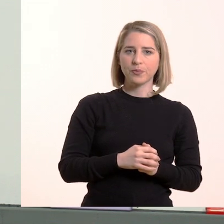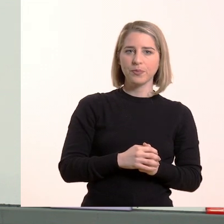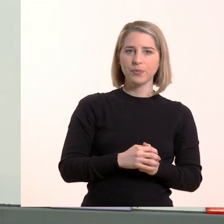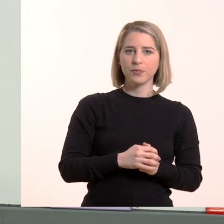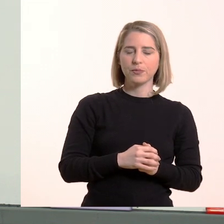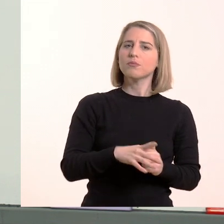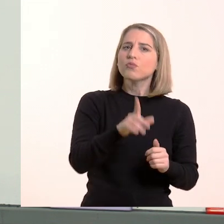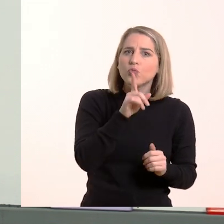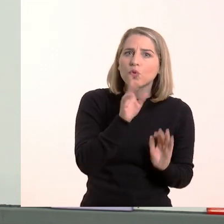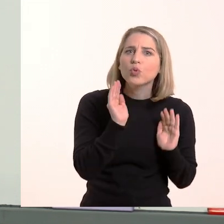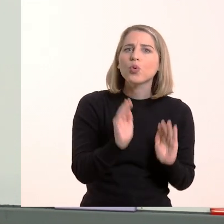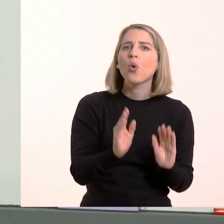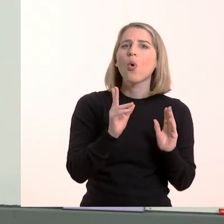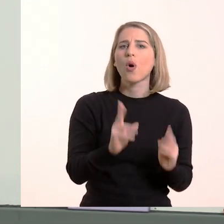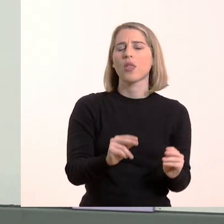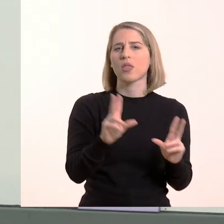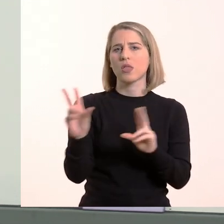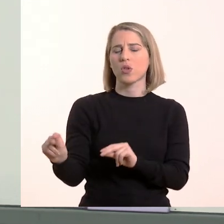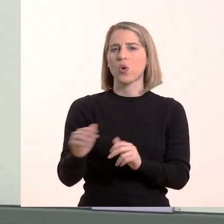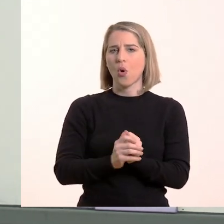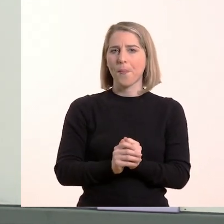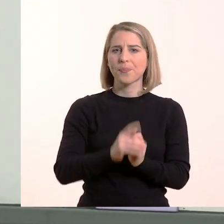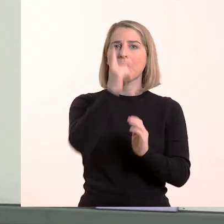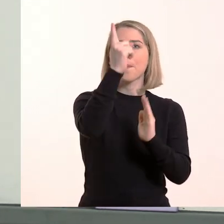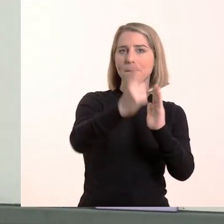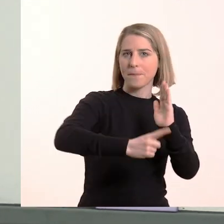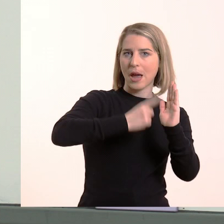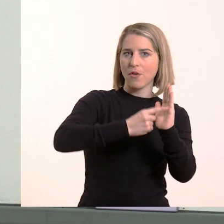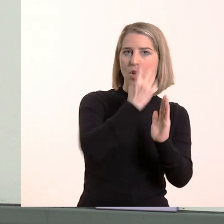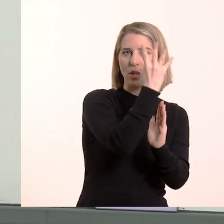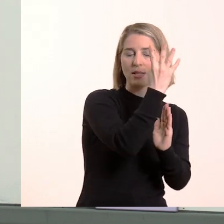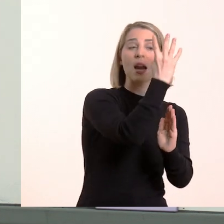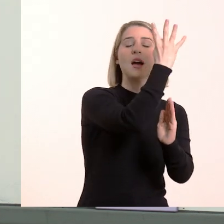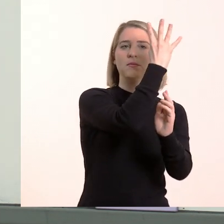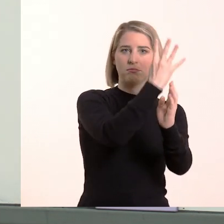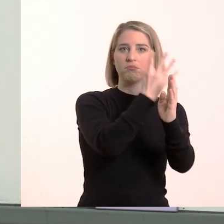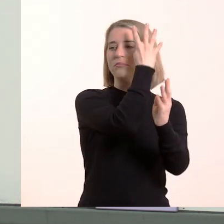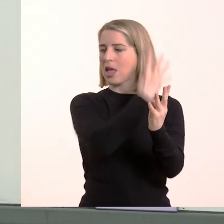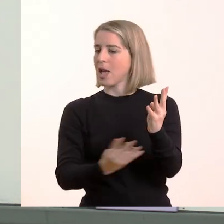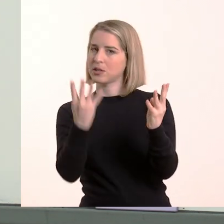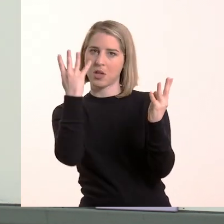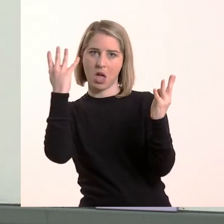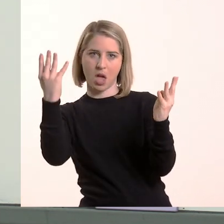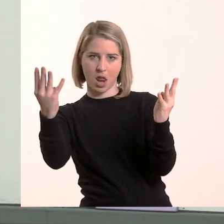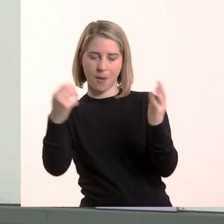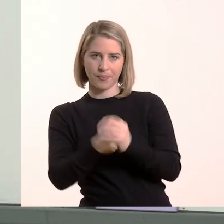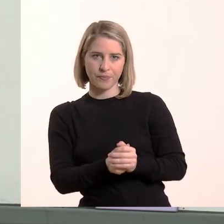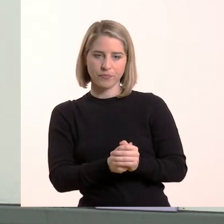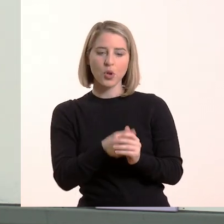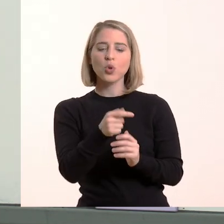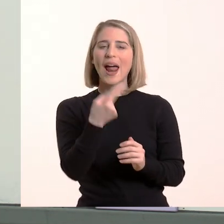Το ίδιο πάλι, ακριβώς. Μία φορά το 4, 4. Πόσα μηδενικά έχει τώρα το 100?